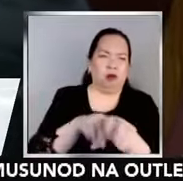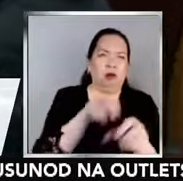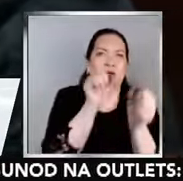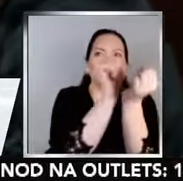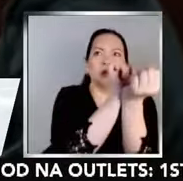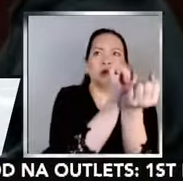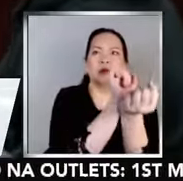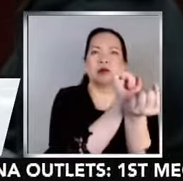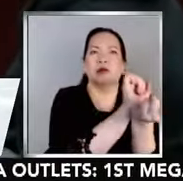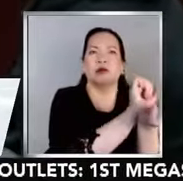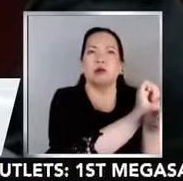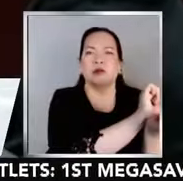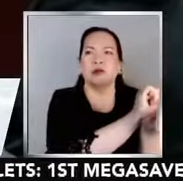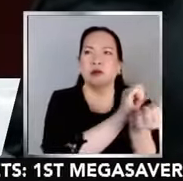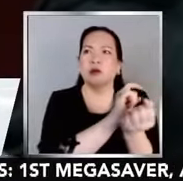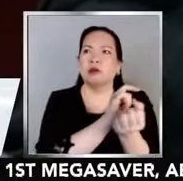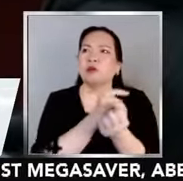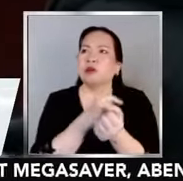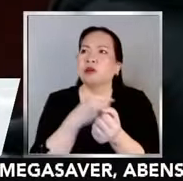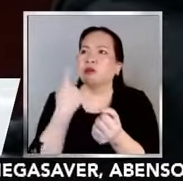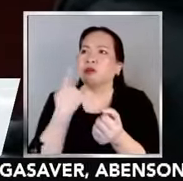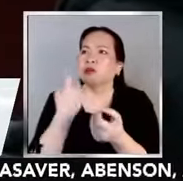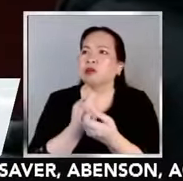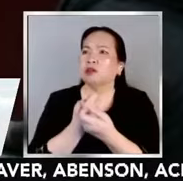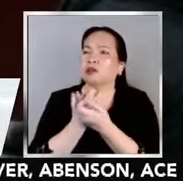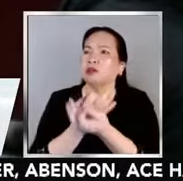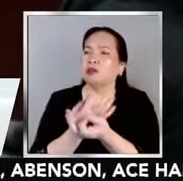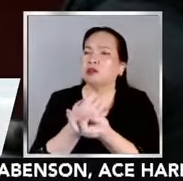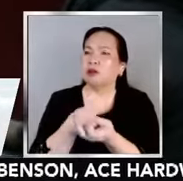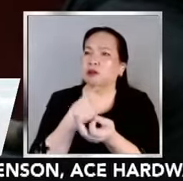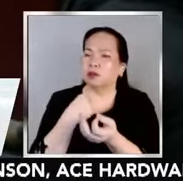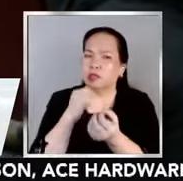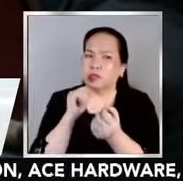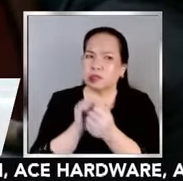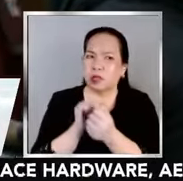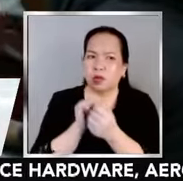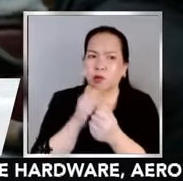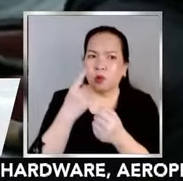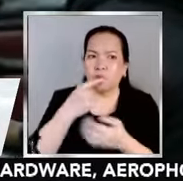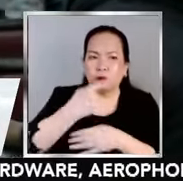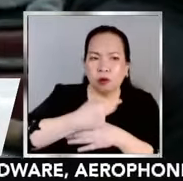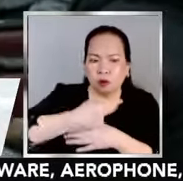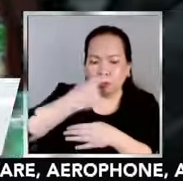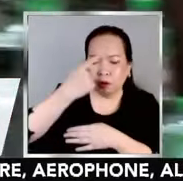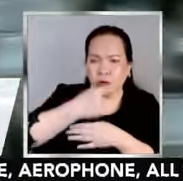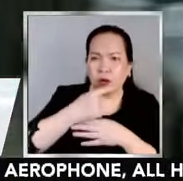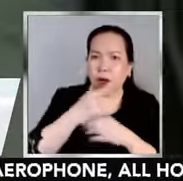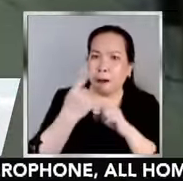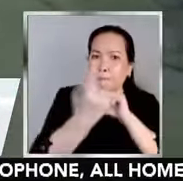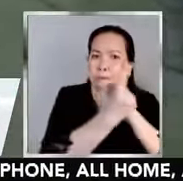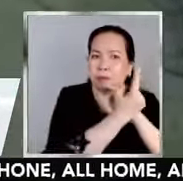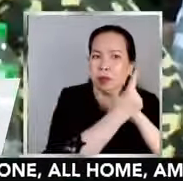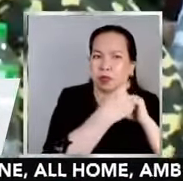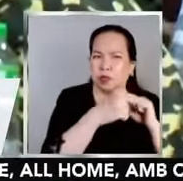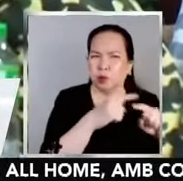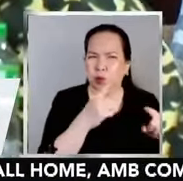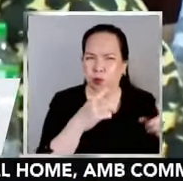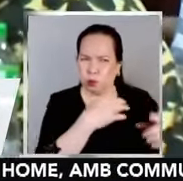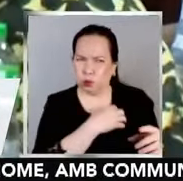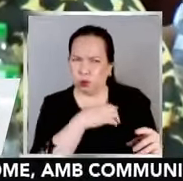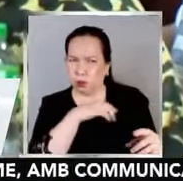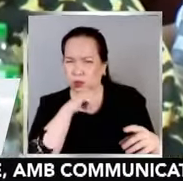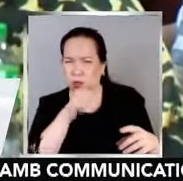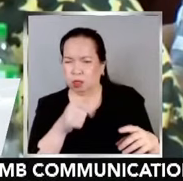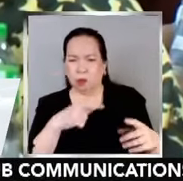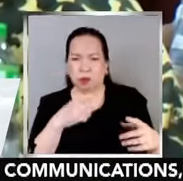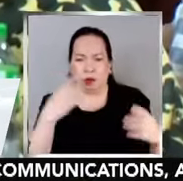iginiit na may sumundo lang din sa kanya at nagpasama sa kanya sa checkpoint kung saan sinalubong siya ng nakasibilyang pulis. Hinawakan